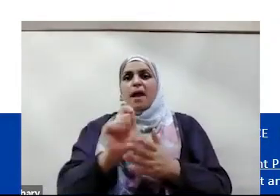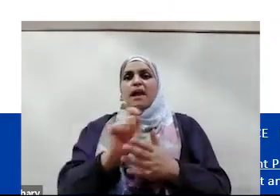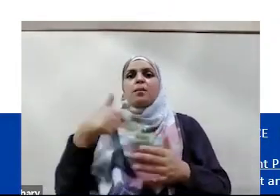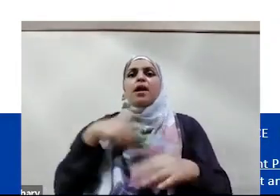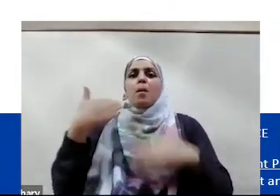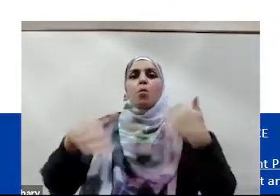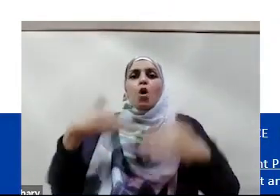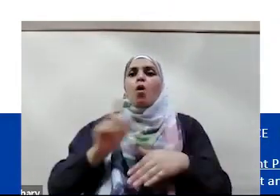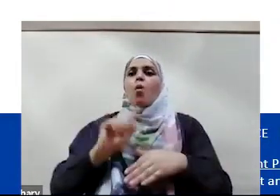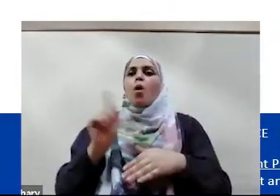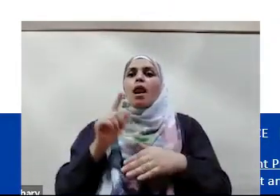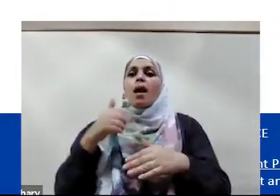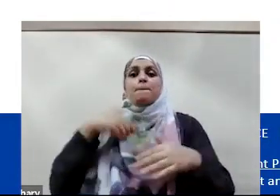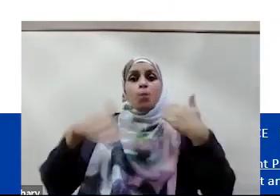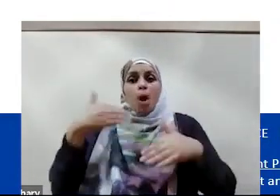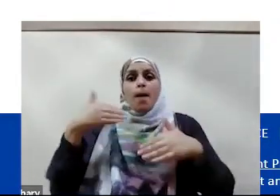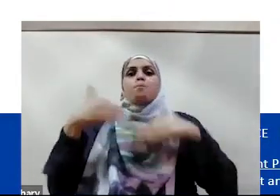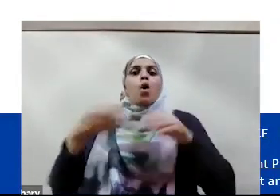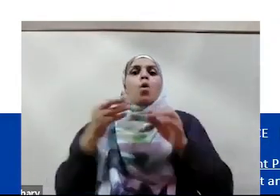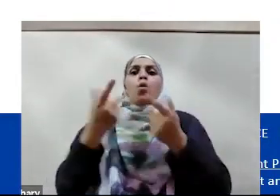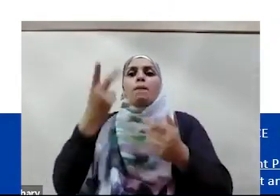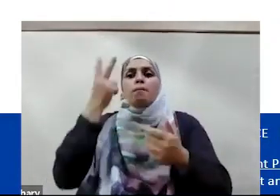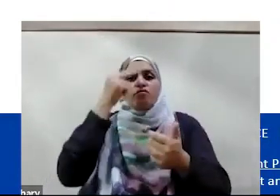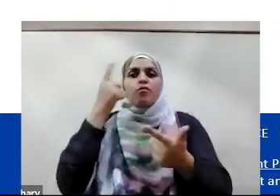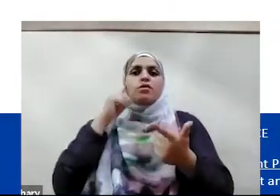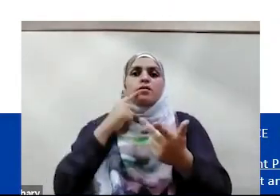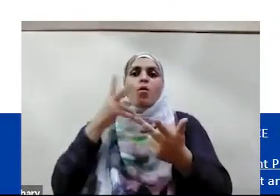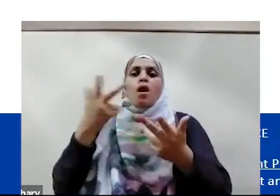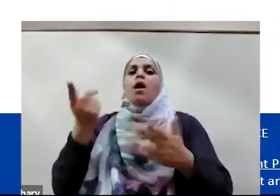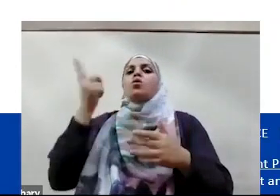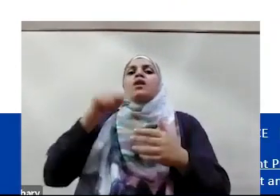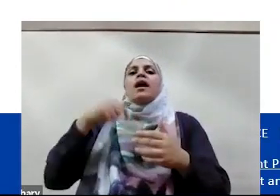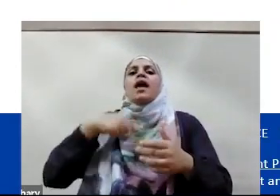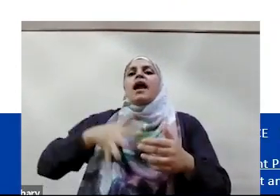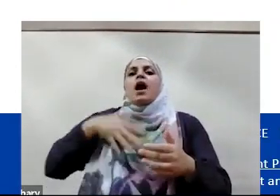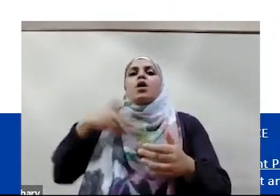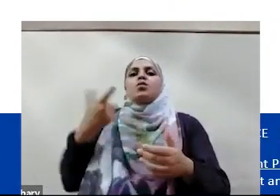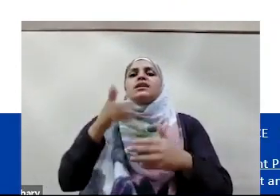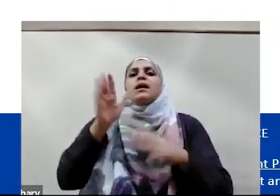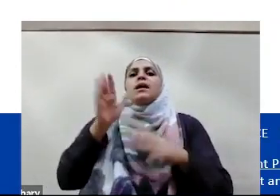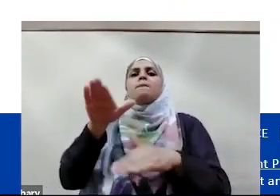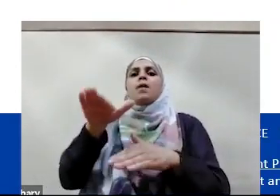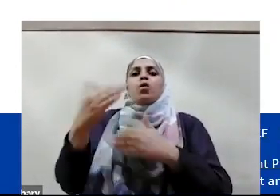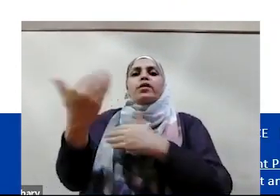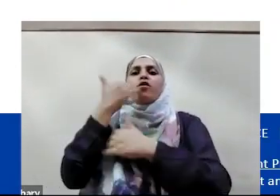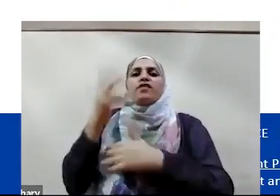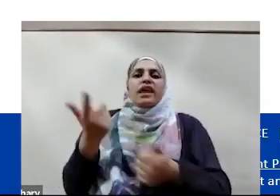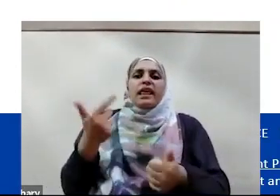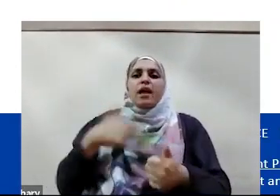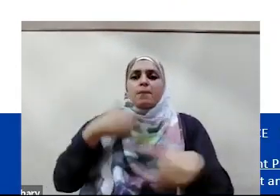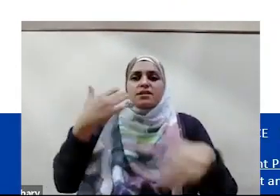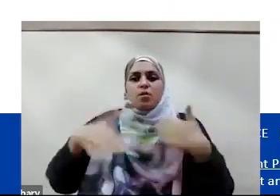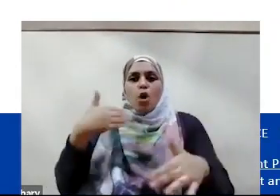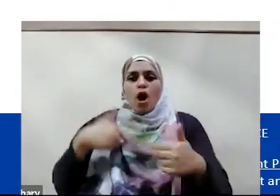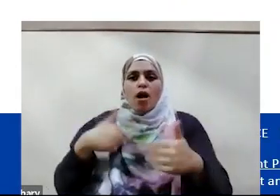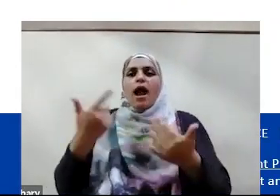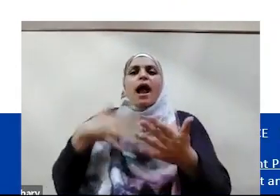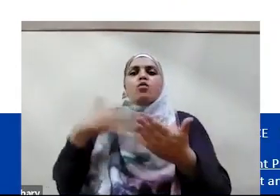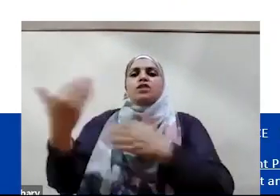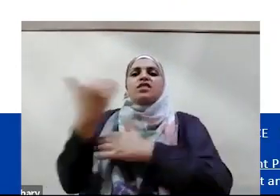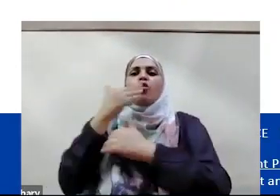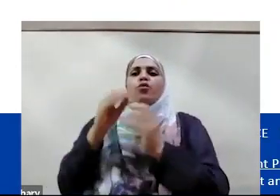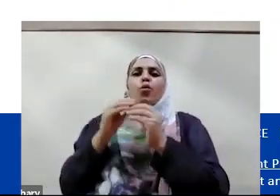إيه هي الحاجة اللي أنا هحتاجها هناك، اللي هحتاج إن أنا البرنامج يوفرها لي، والبرنامج بعد كده طبعا